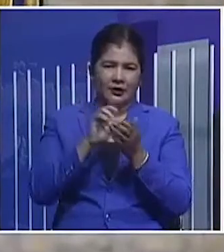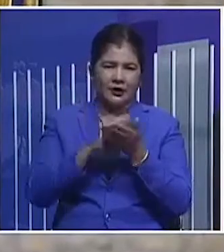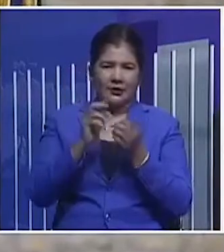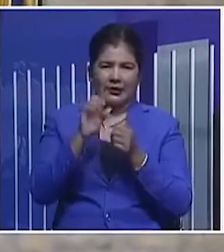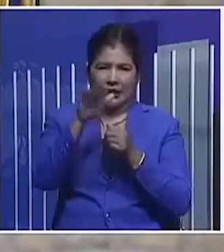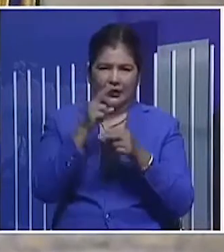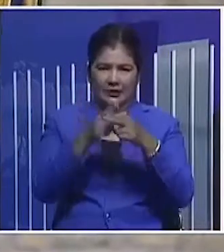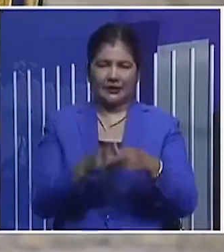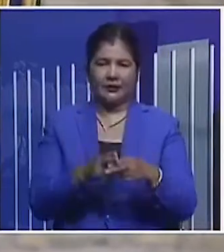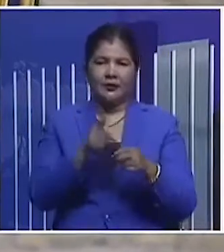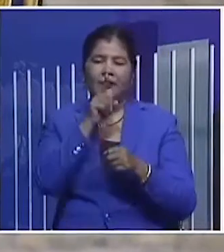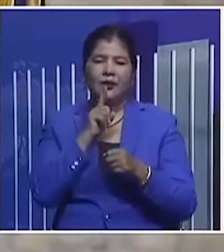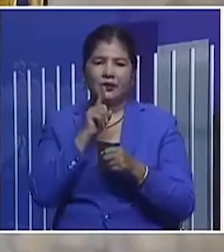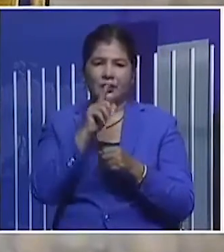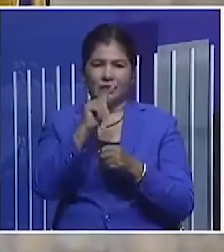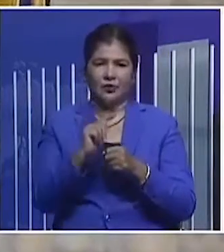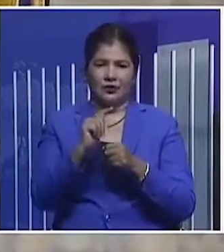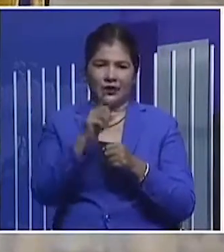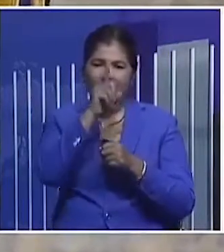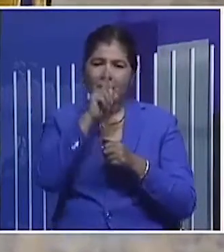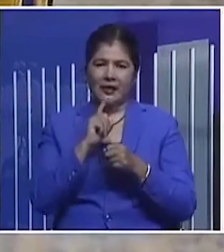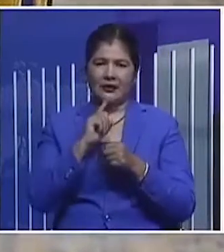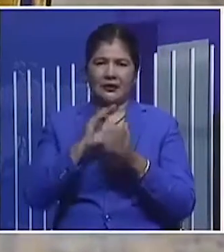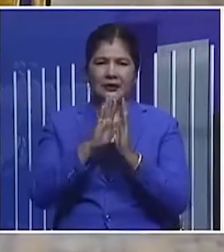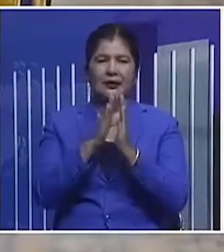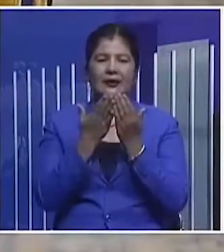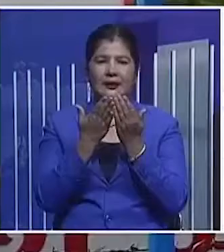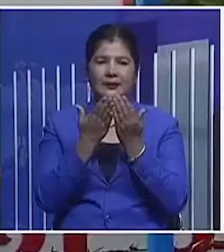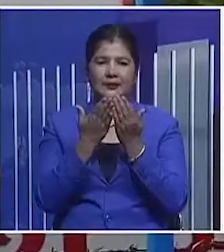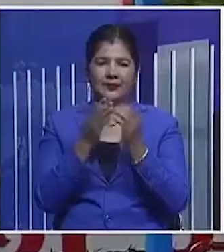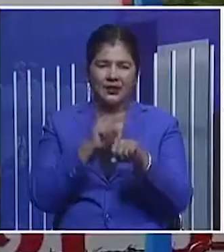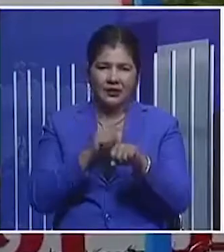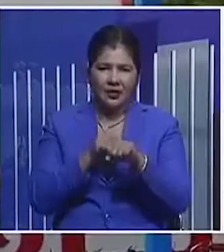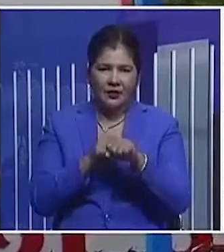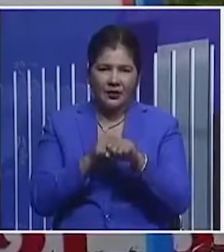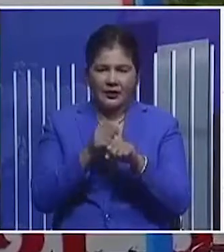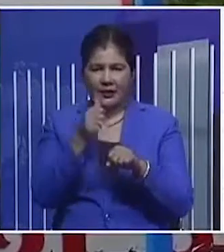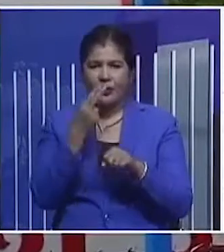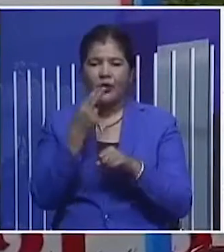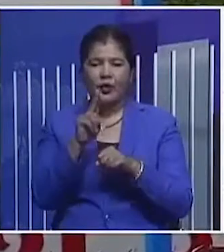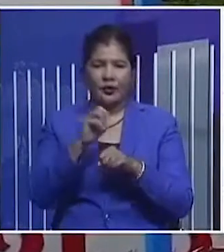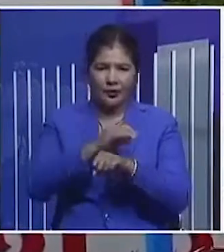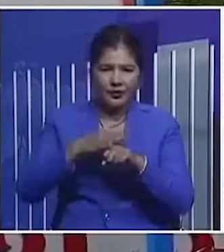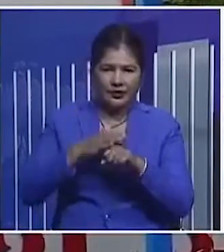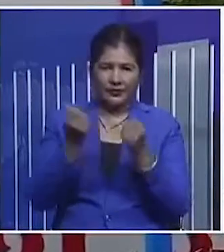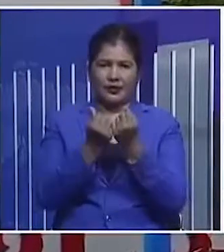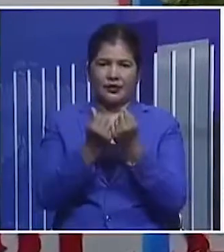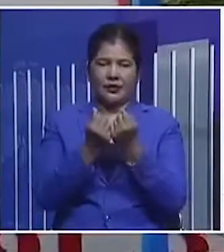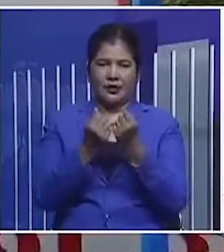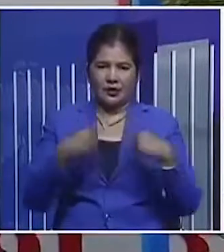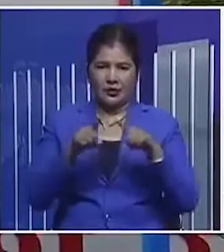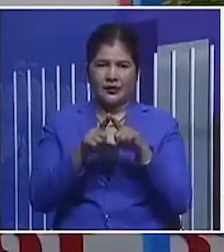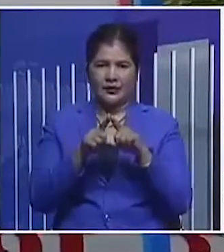आगामी आर्थिक वर्षको वार्षिक बजेट किताब समय सान्दर्भिक भएको हुँदा प्रदेश सभा अवरोध गर्न